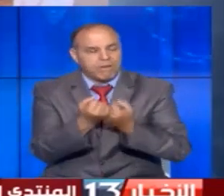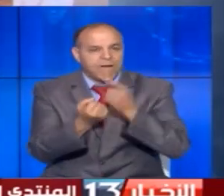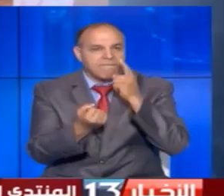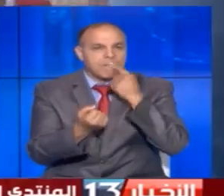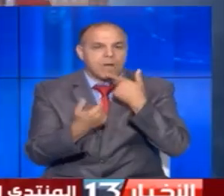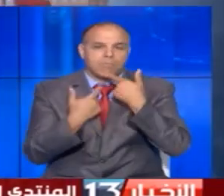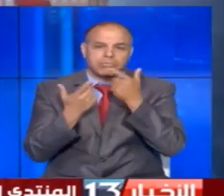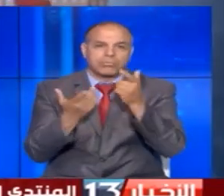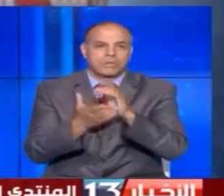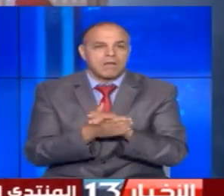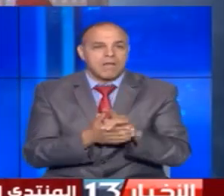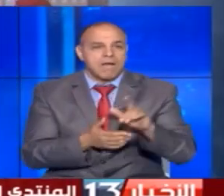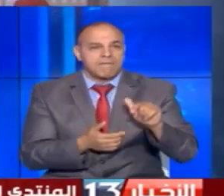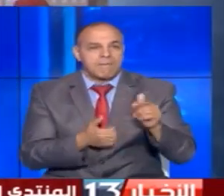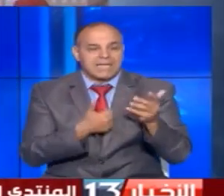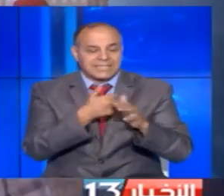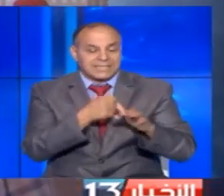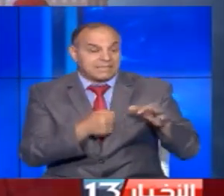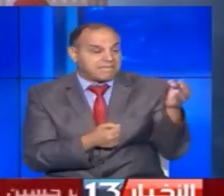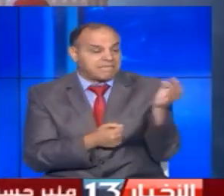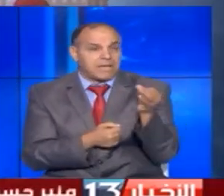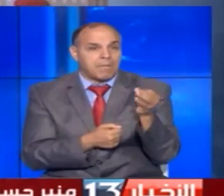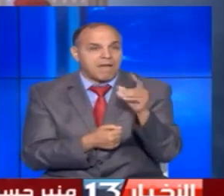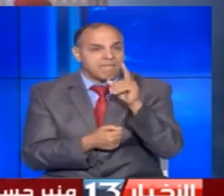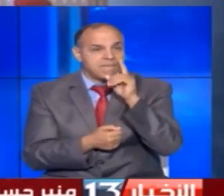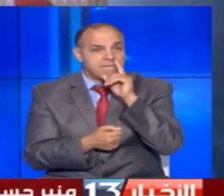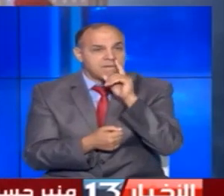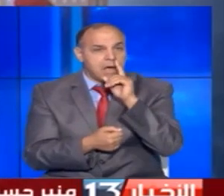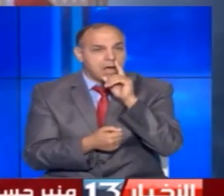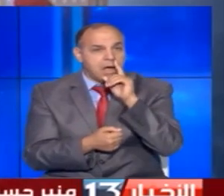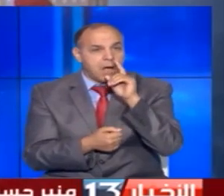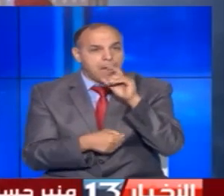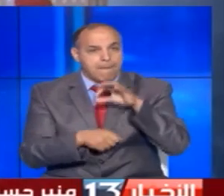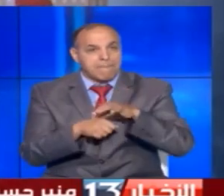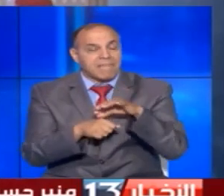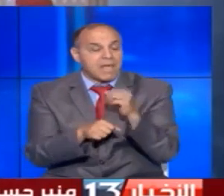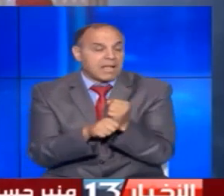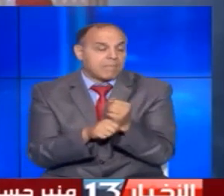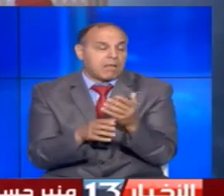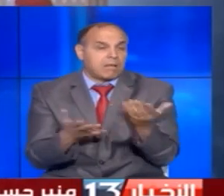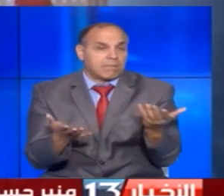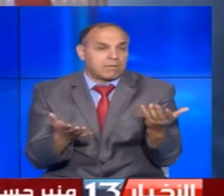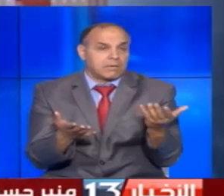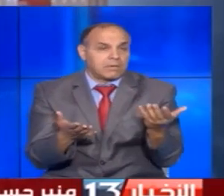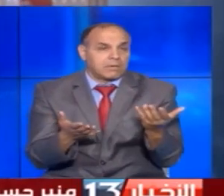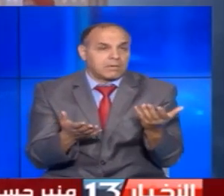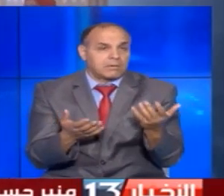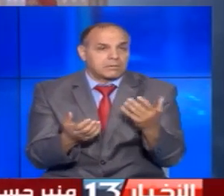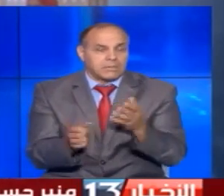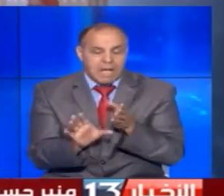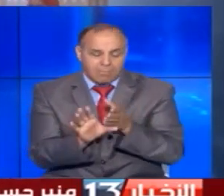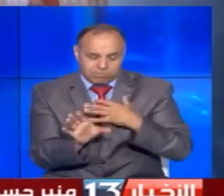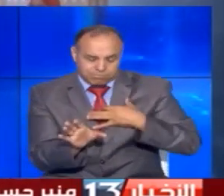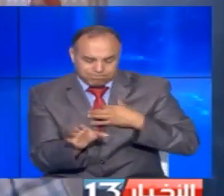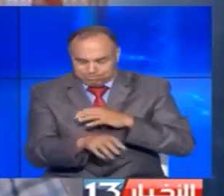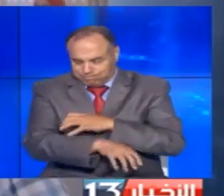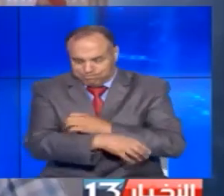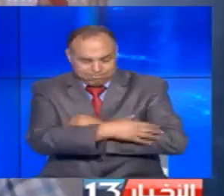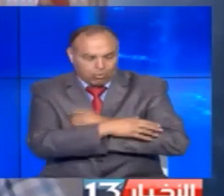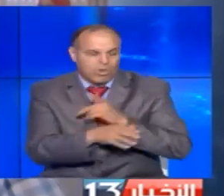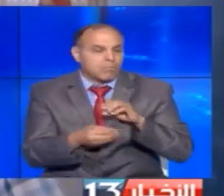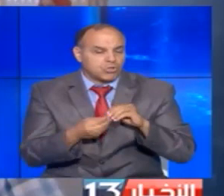اطلقها عن ستين بالمائه من نساء ضمن تعرضه الامراض مهنيه خاصه الاضطرابات العقليه والمفصليه